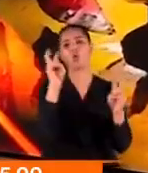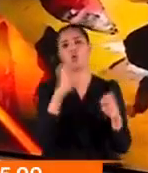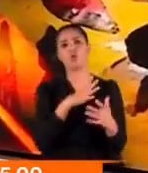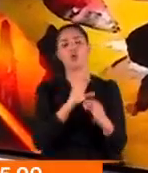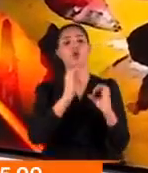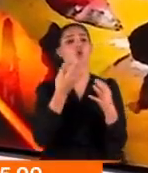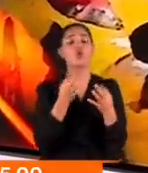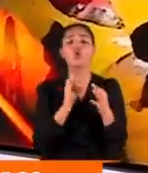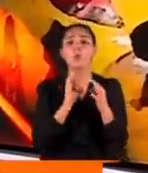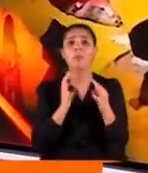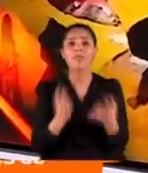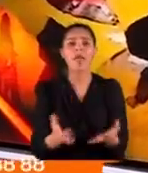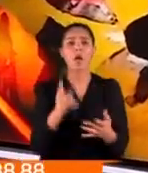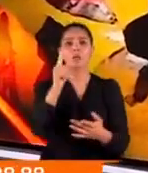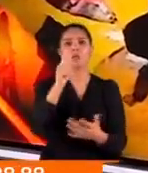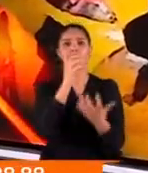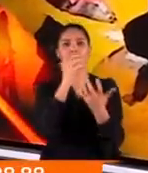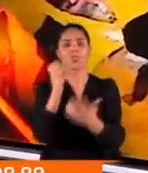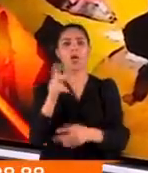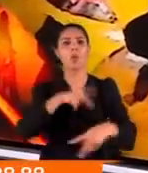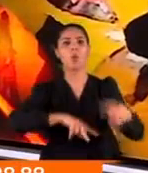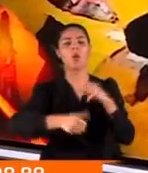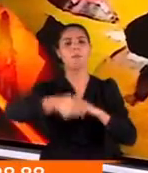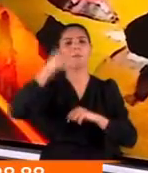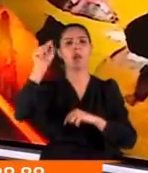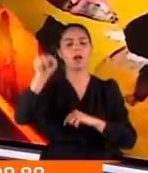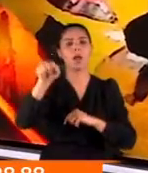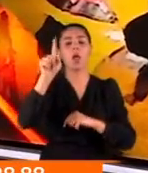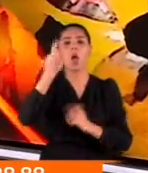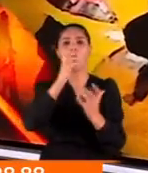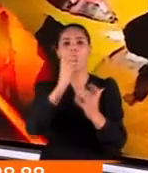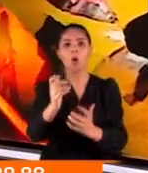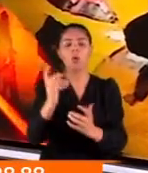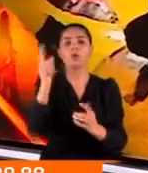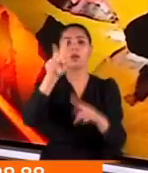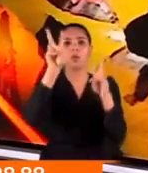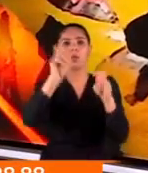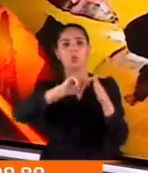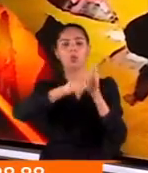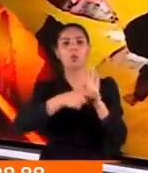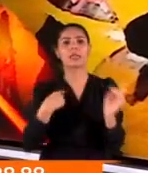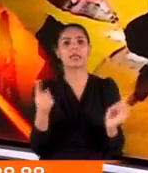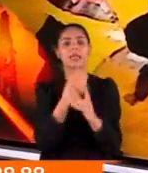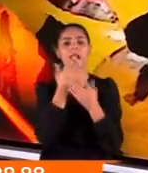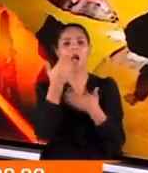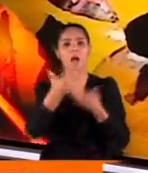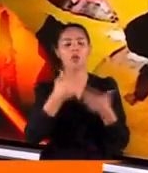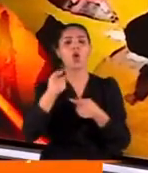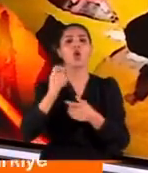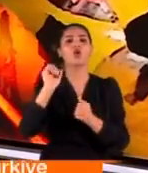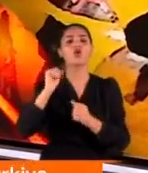Peki çözüm ne? Bunun için öneri Ulaştırma Bakanlığı'ndan geldi ve o önerileri birkaç başlıkta özetlersek, sürücülere